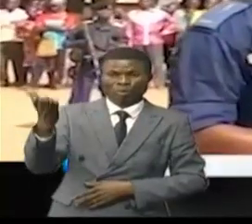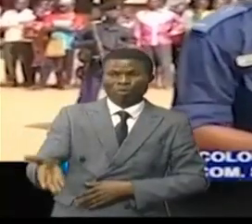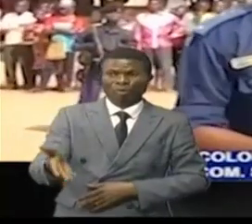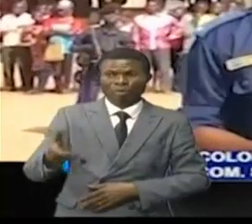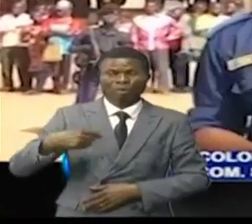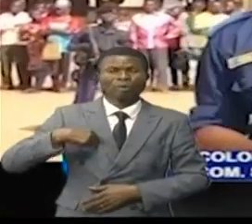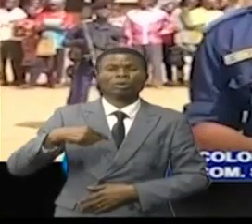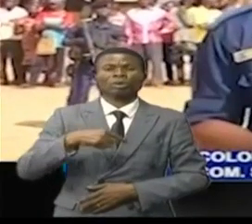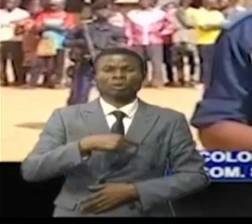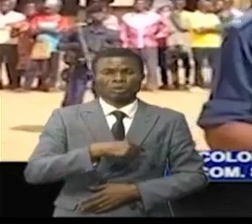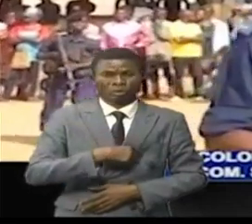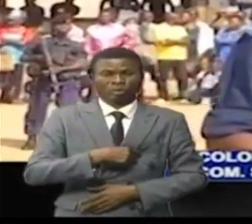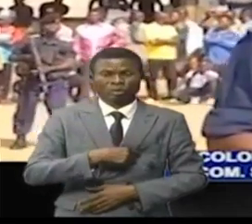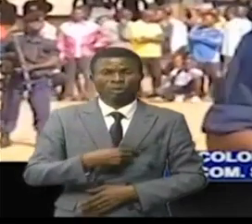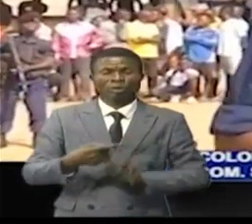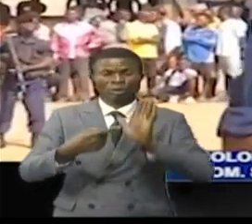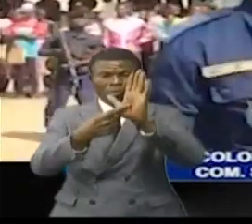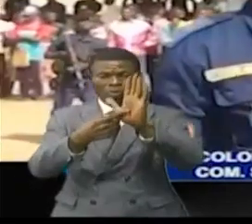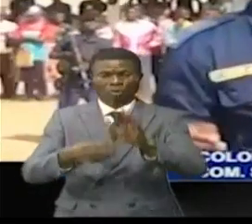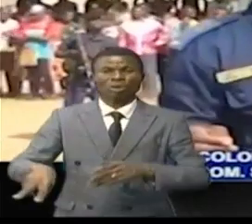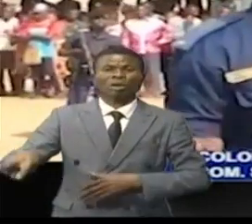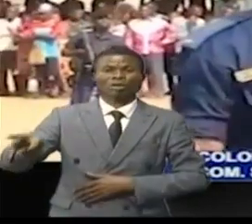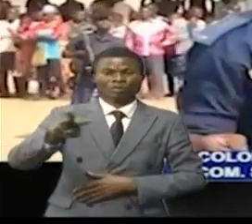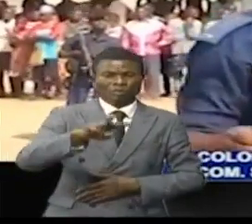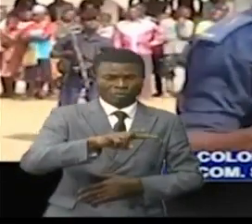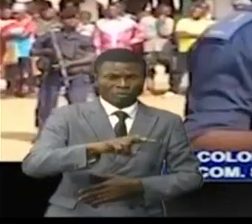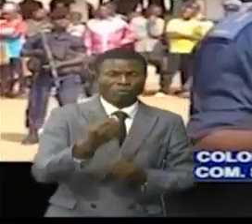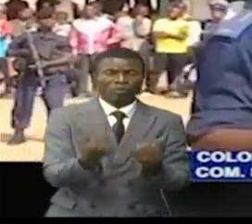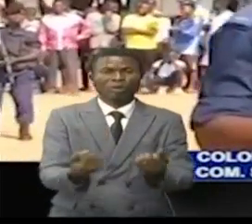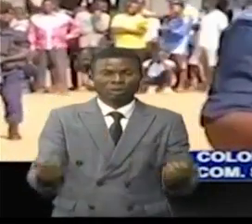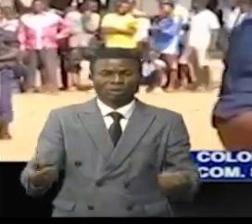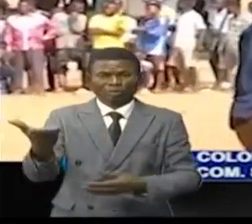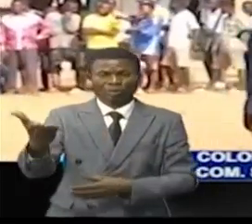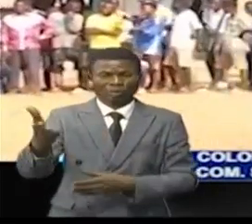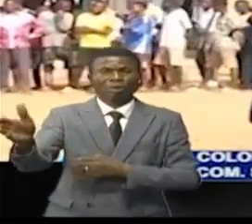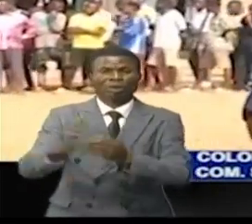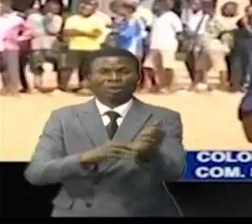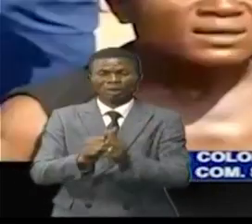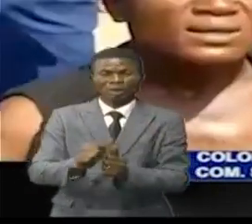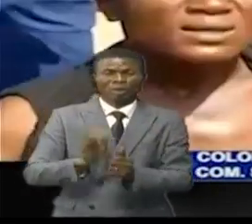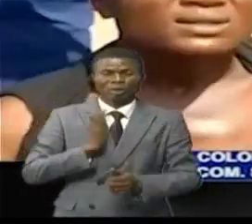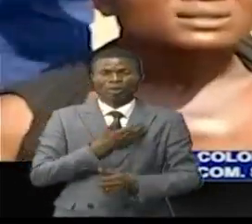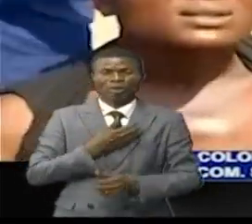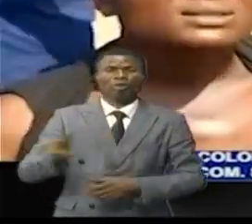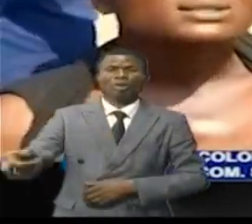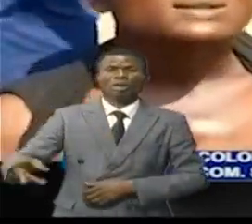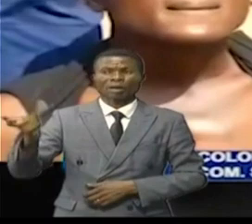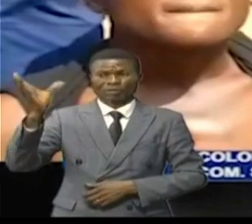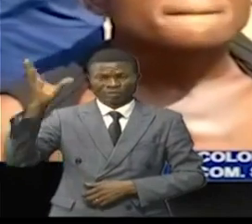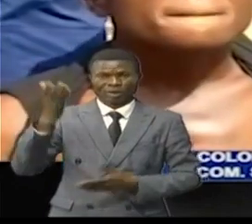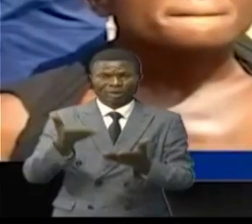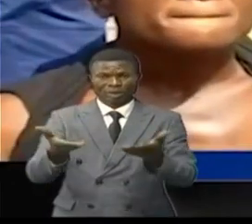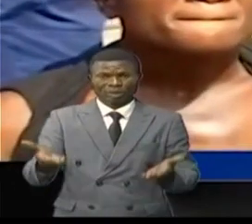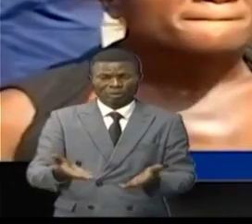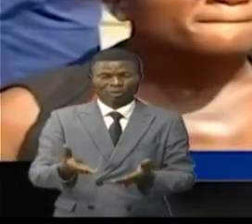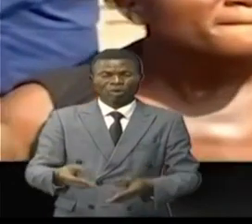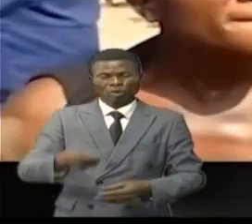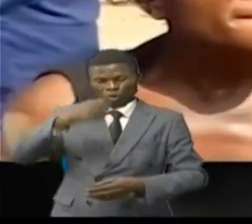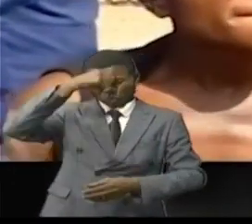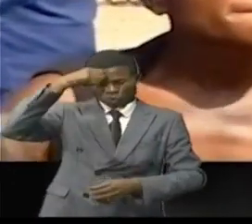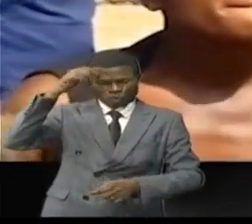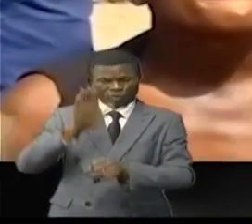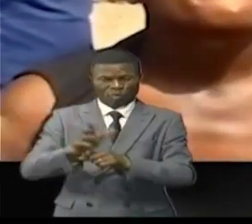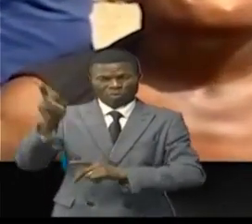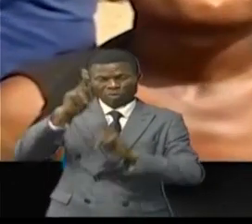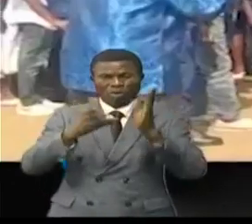allons vous présenter Banaoyo Bazobé de Samboka. Parmi Batoyo Bazobé, ça va passer dans le